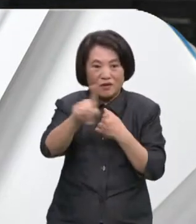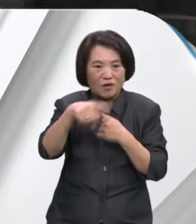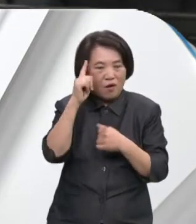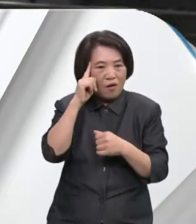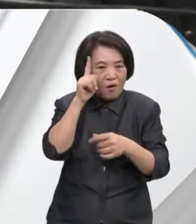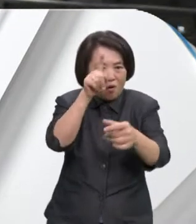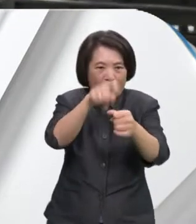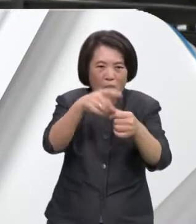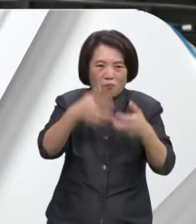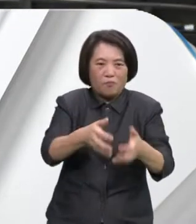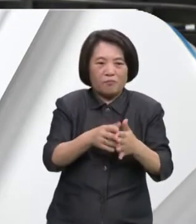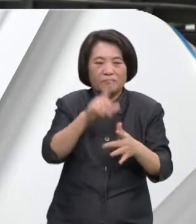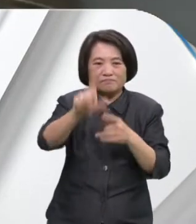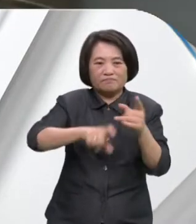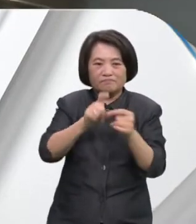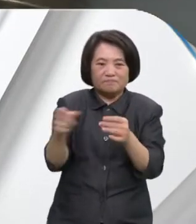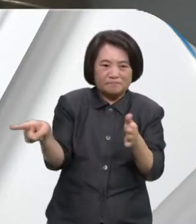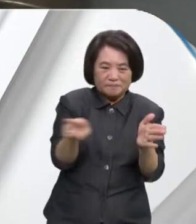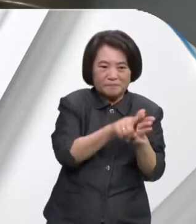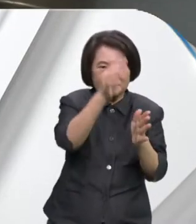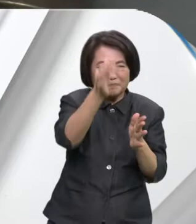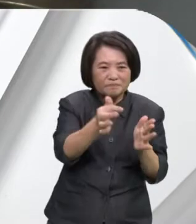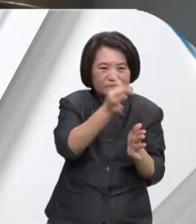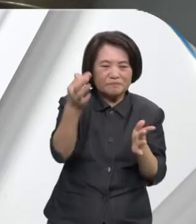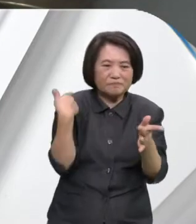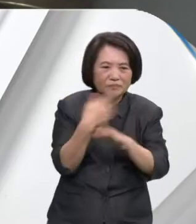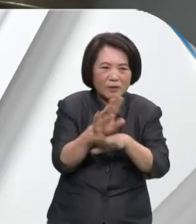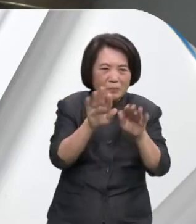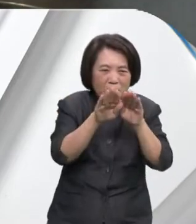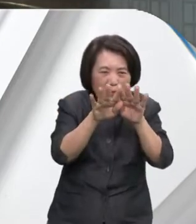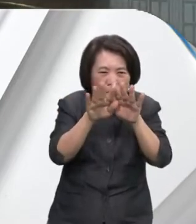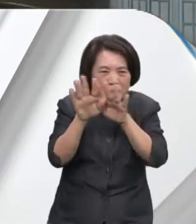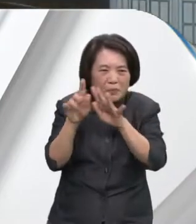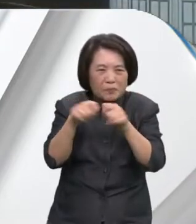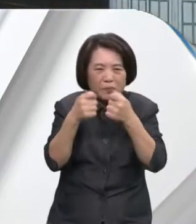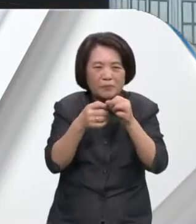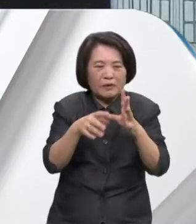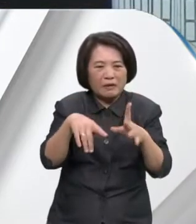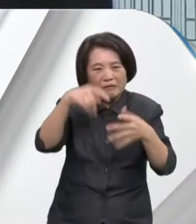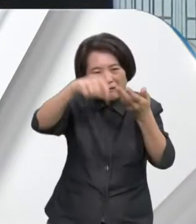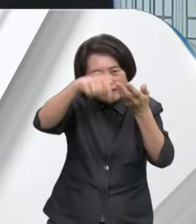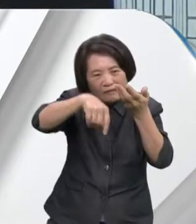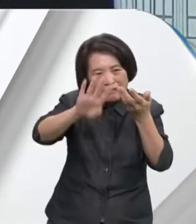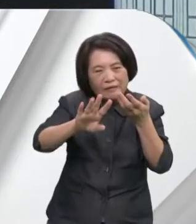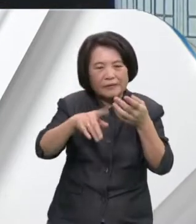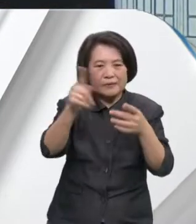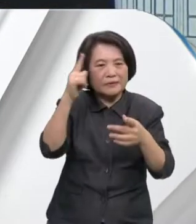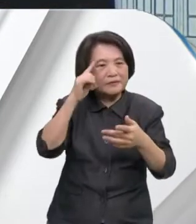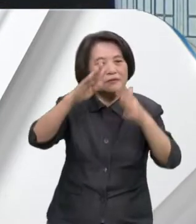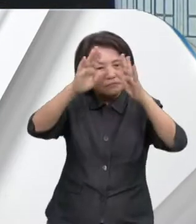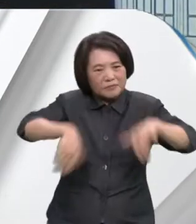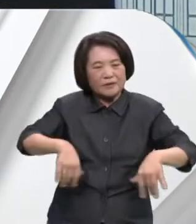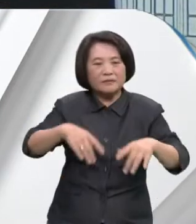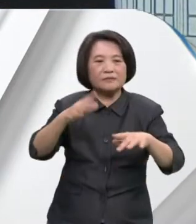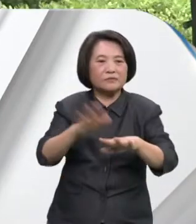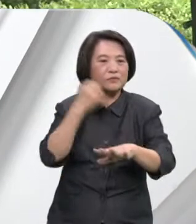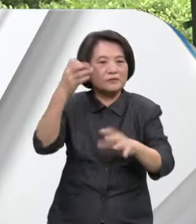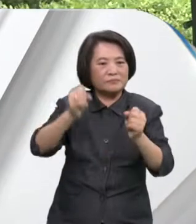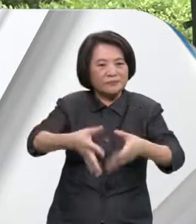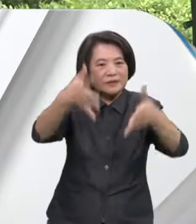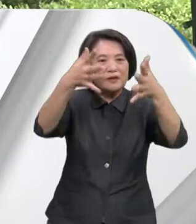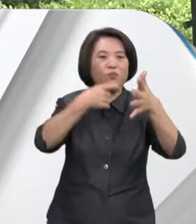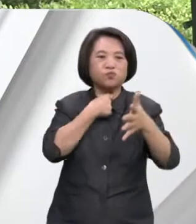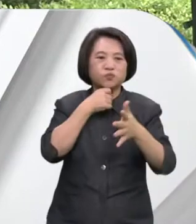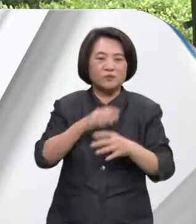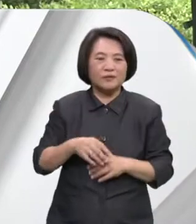标。不过60年来，教堂的量诶、吨诶、建立体，要动辄流水，故说今天拆掉重建。 打伤